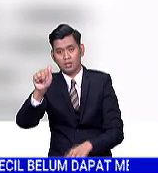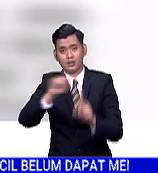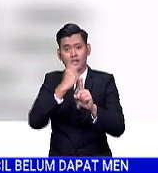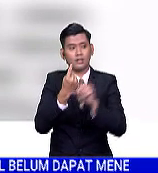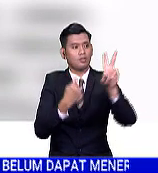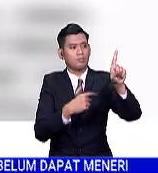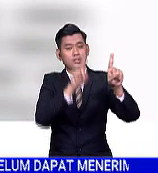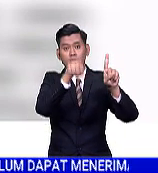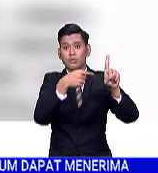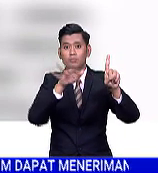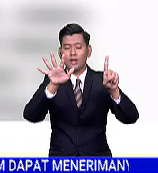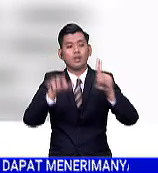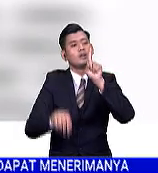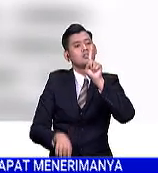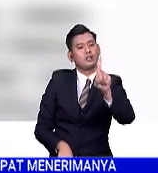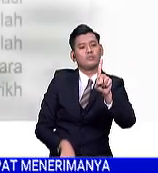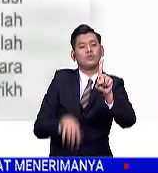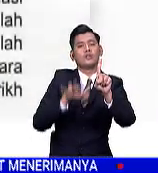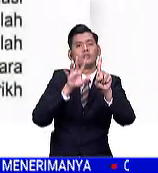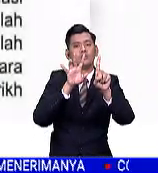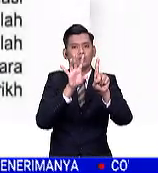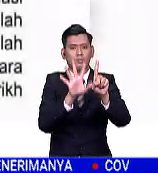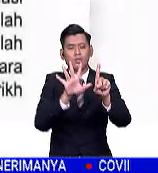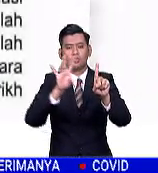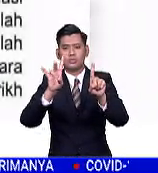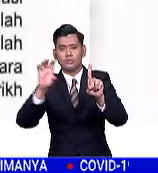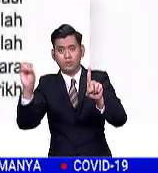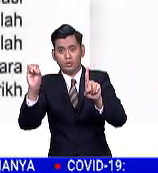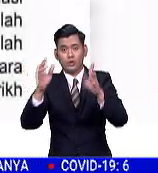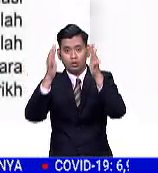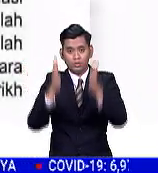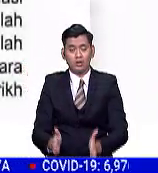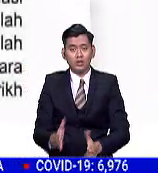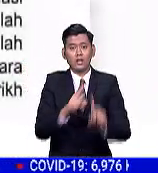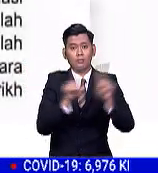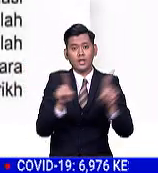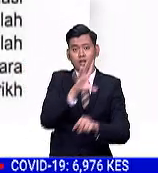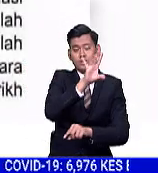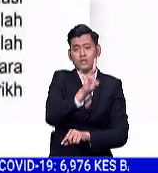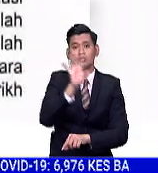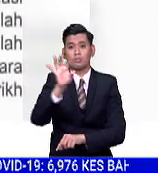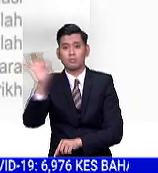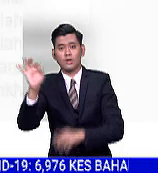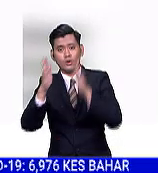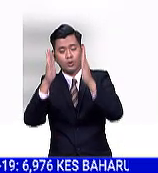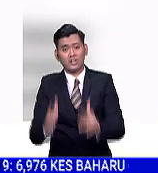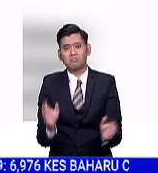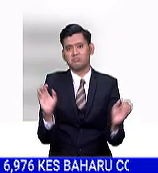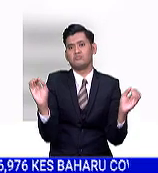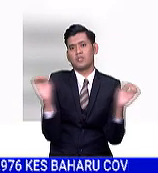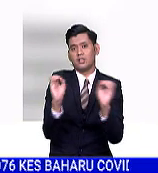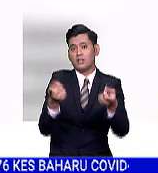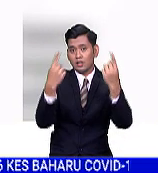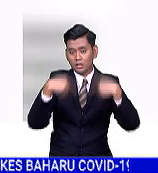adalah 1,570 individu. Namun 799 telah hadir tanpa janji temu bersama pengiring